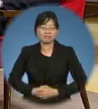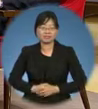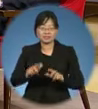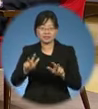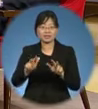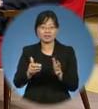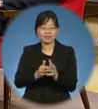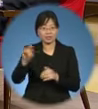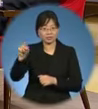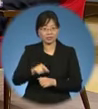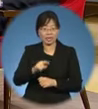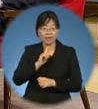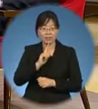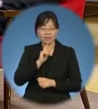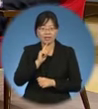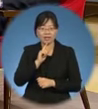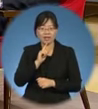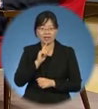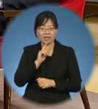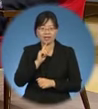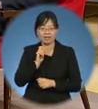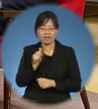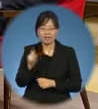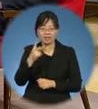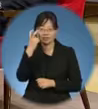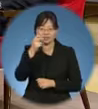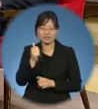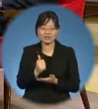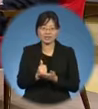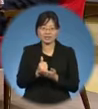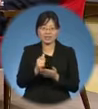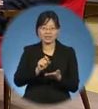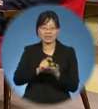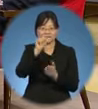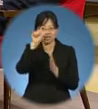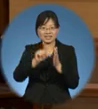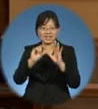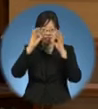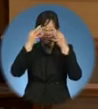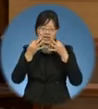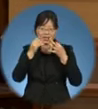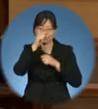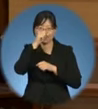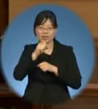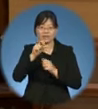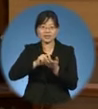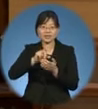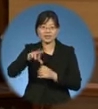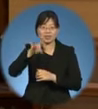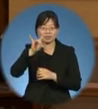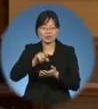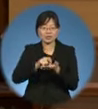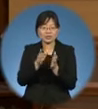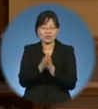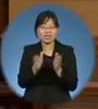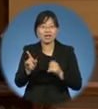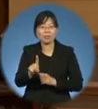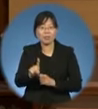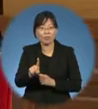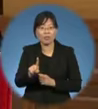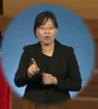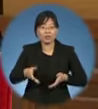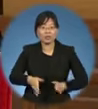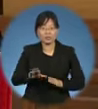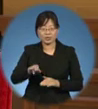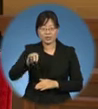여기까지 얘기 온 김에 네. 허 감독님 축구 인생 한번 되돌아보죠. 처음에 축구를 어떻게 다 시작하셨어요?